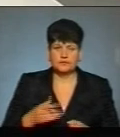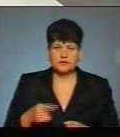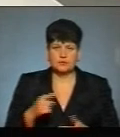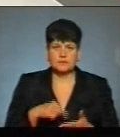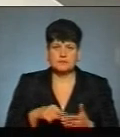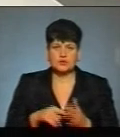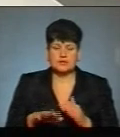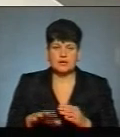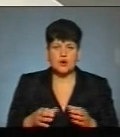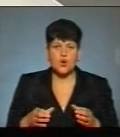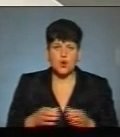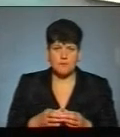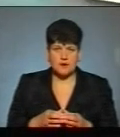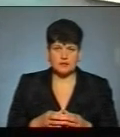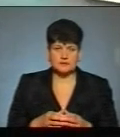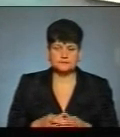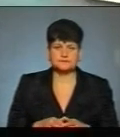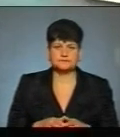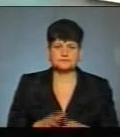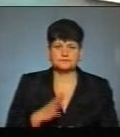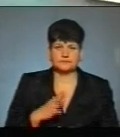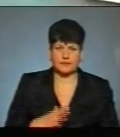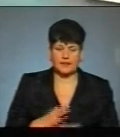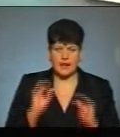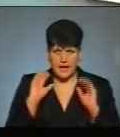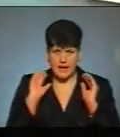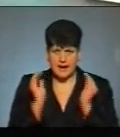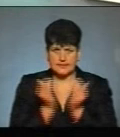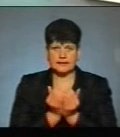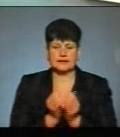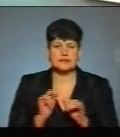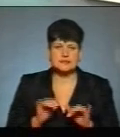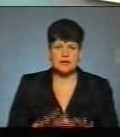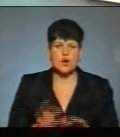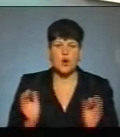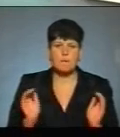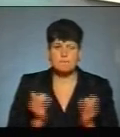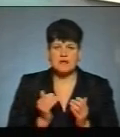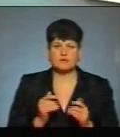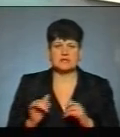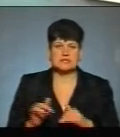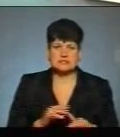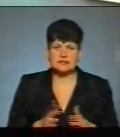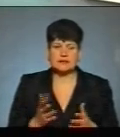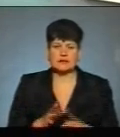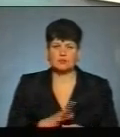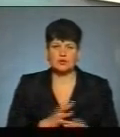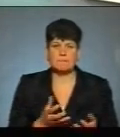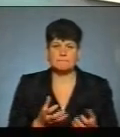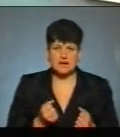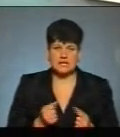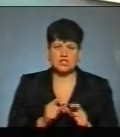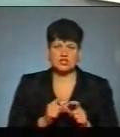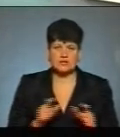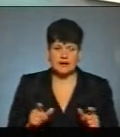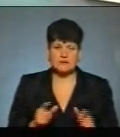міської територіальної громади дотримуватися карантинних заходів, дотримуватися всіх обмежувальних заходів, які були прийняті на штабі